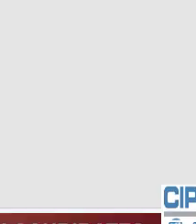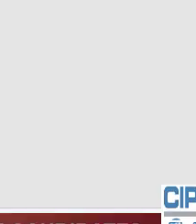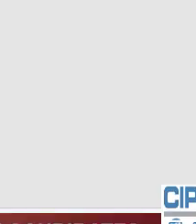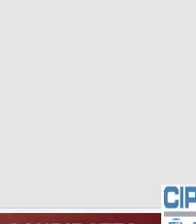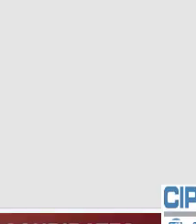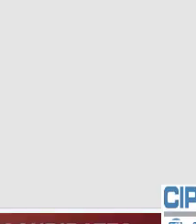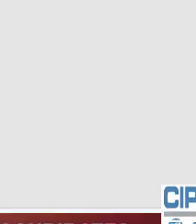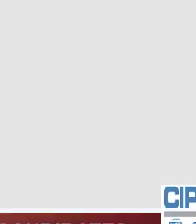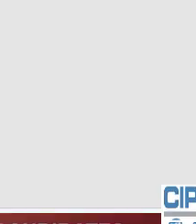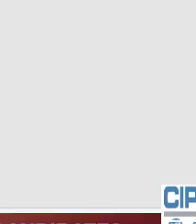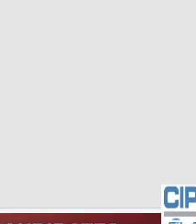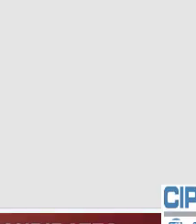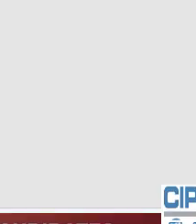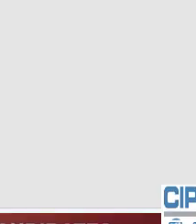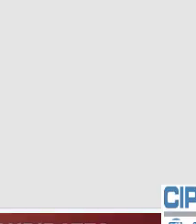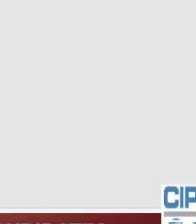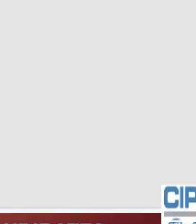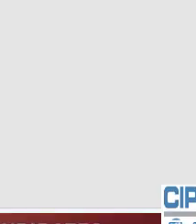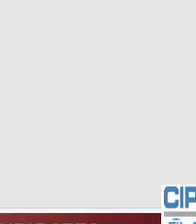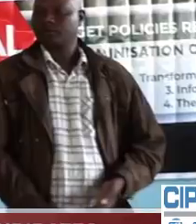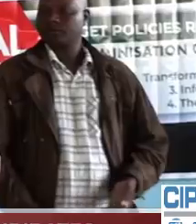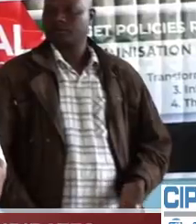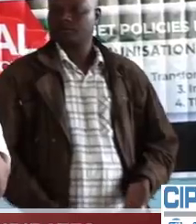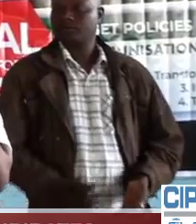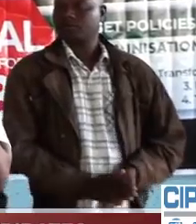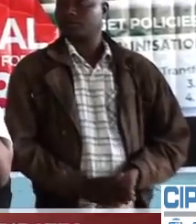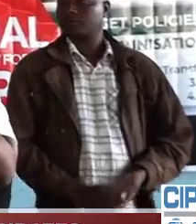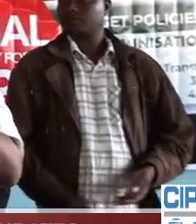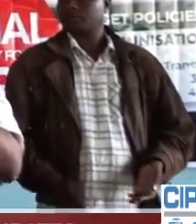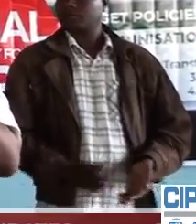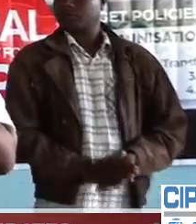TV on the go. SLY Media TV. Building.